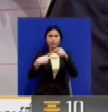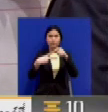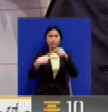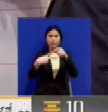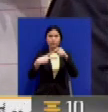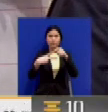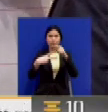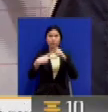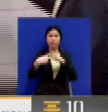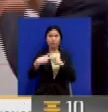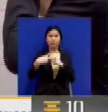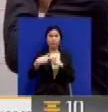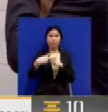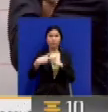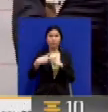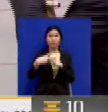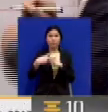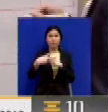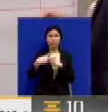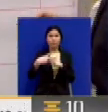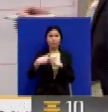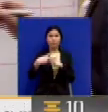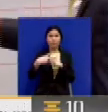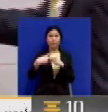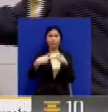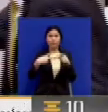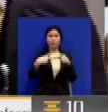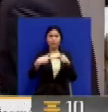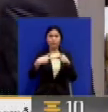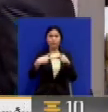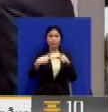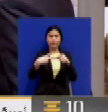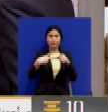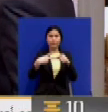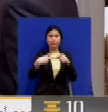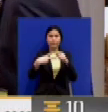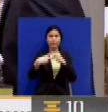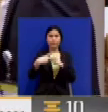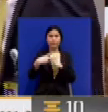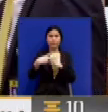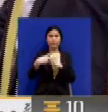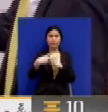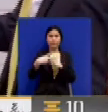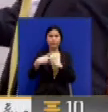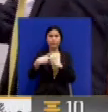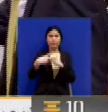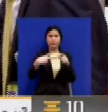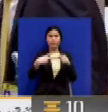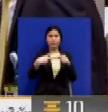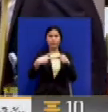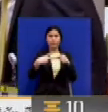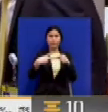นี่ยคือเราดูด้วยความสมเพชพัฒนาเพราะว่าเฮ้ยคุณจบป.4มาหรือเปล่าไอ้แค่เขียนชื่อคนเนี่ยมีปัญหาใช่ไหม